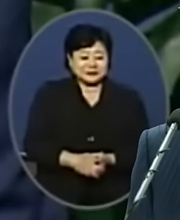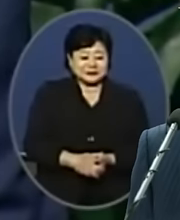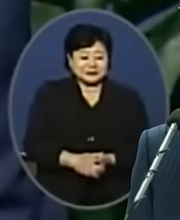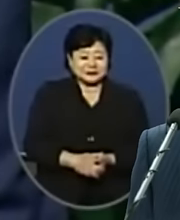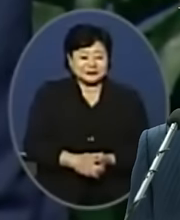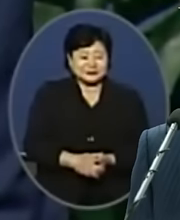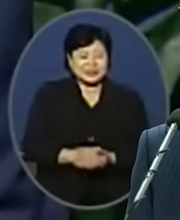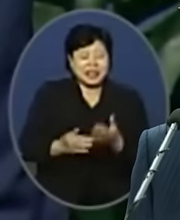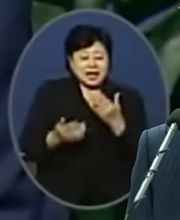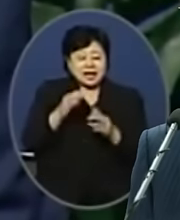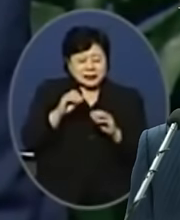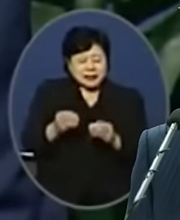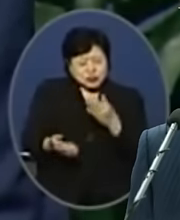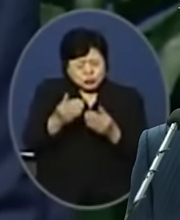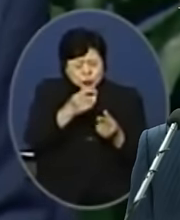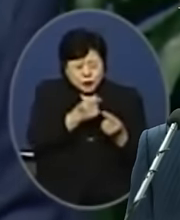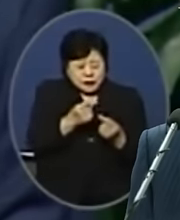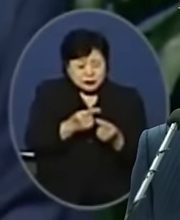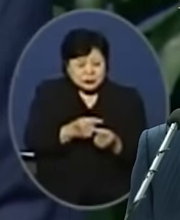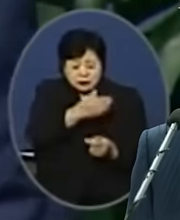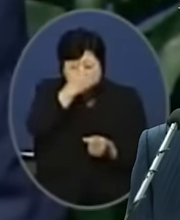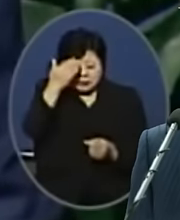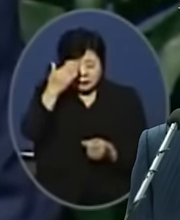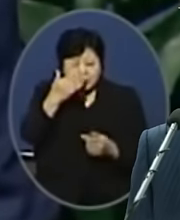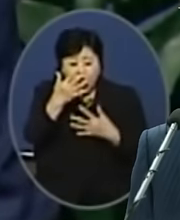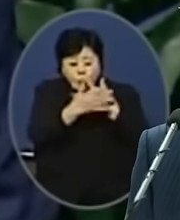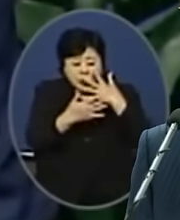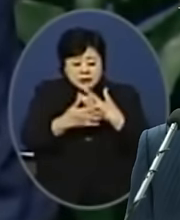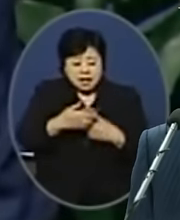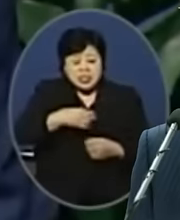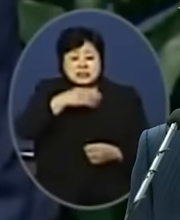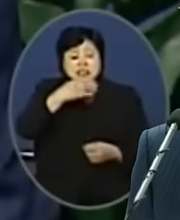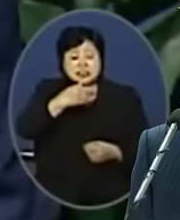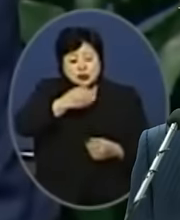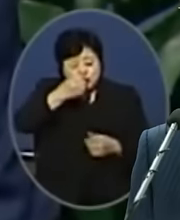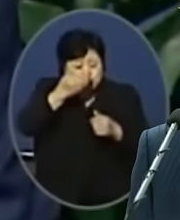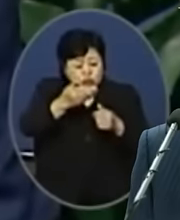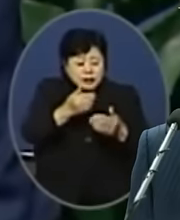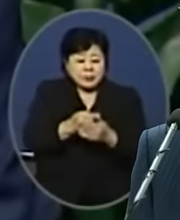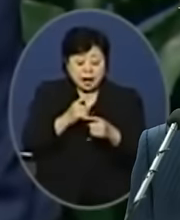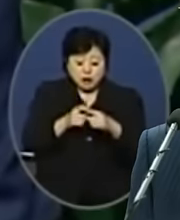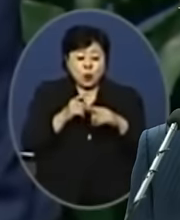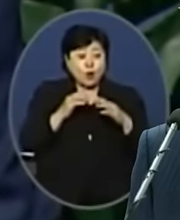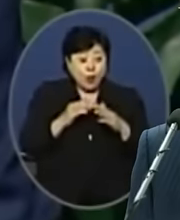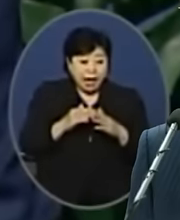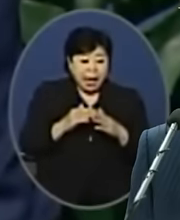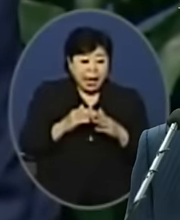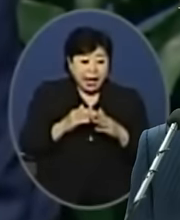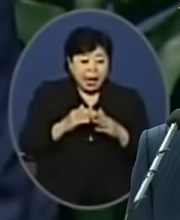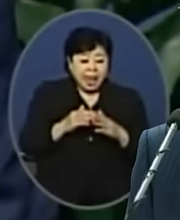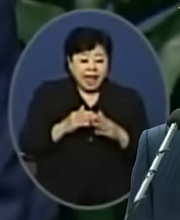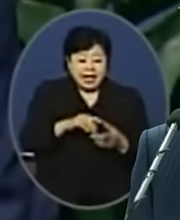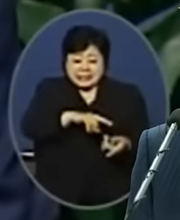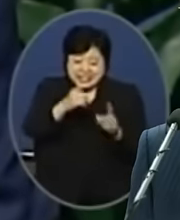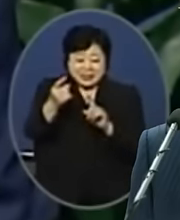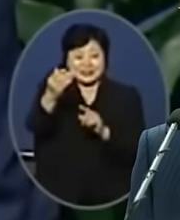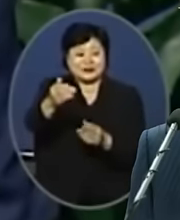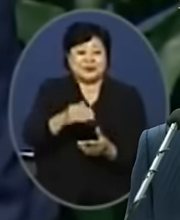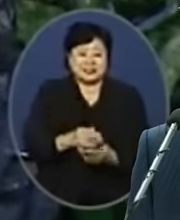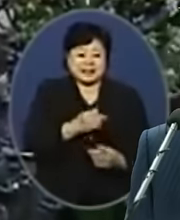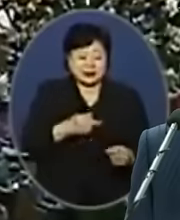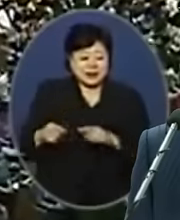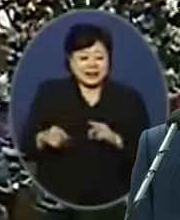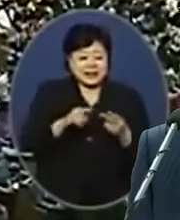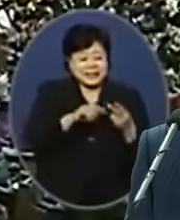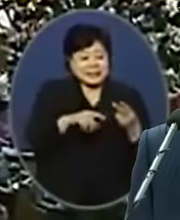꺼져가는 등불 같은 교회에 하나님은 젊은이에게는 환상을 늙은이에게는 꿈을 주셔서 교회를 살린 것입니다. 사도행전